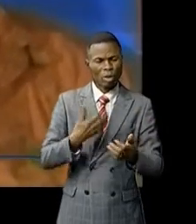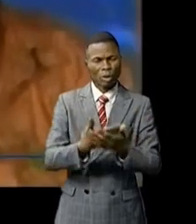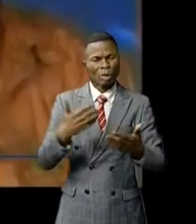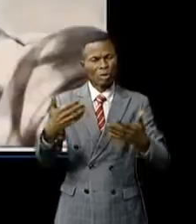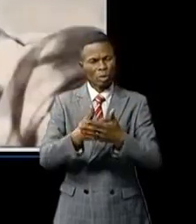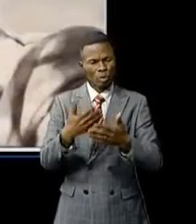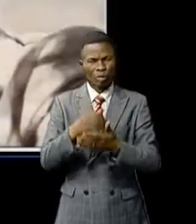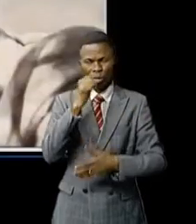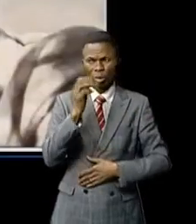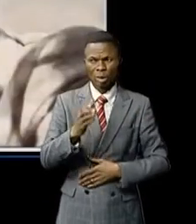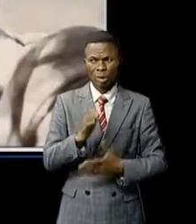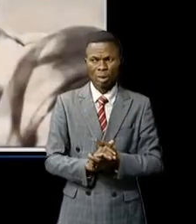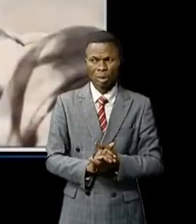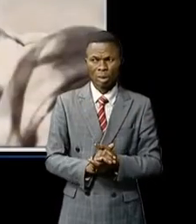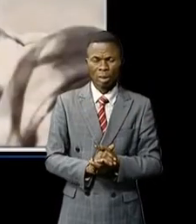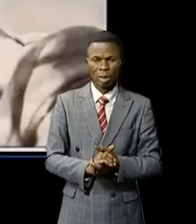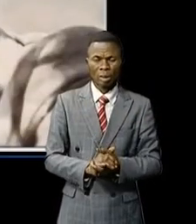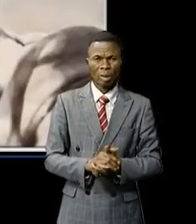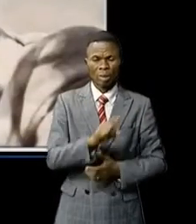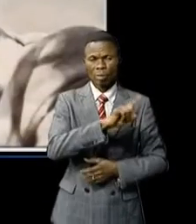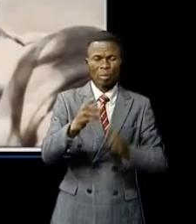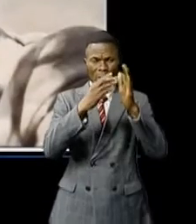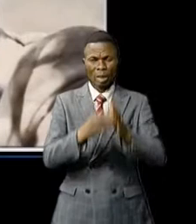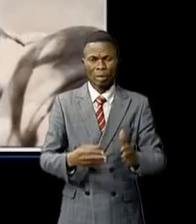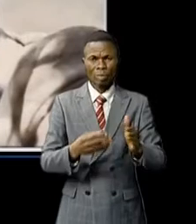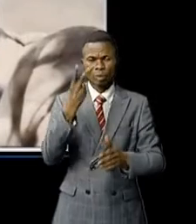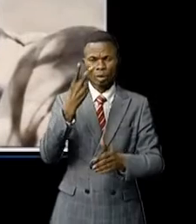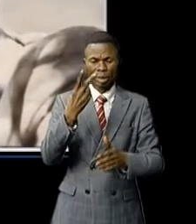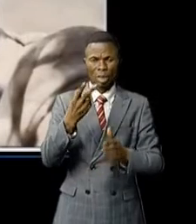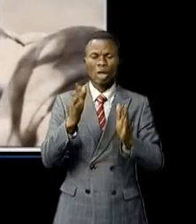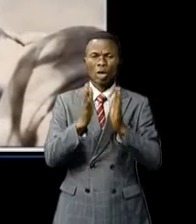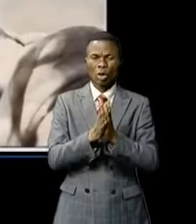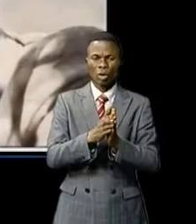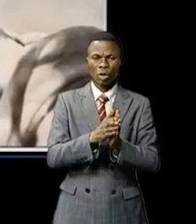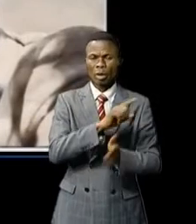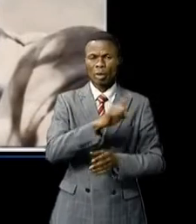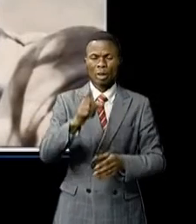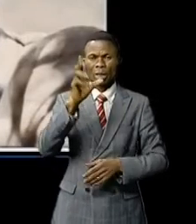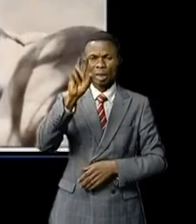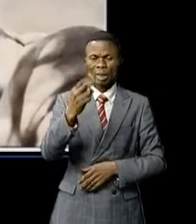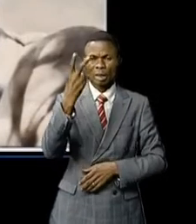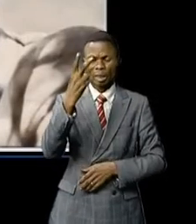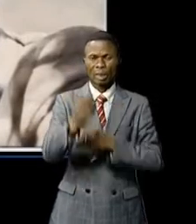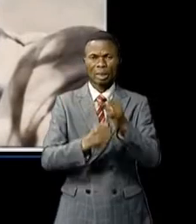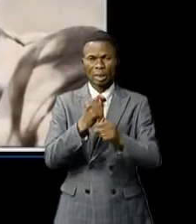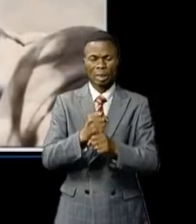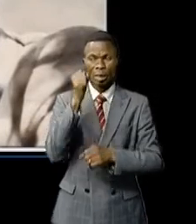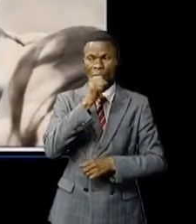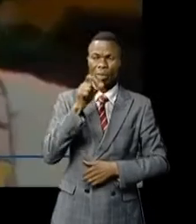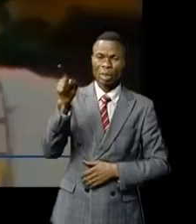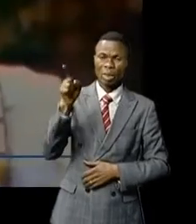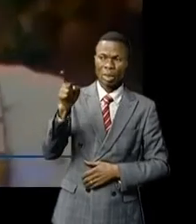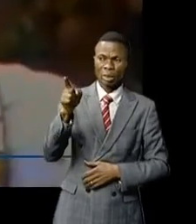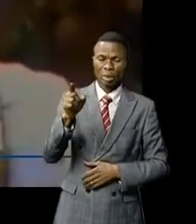pays. 12 octobre 1989, 12 octobre 2021, il y a 32 ans, jour pour jour, que l'artiste